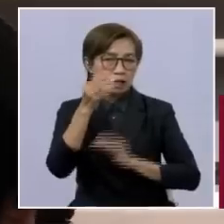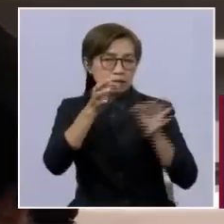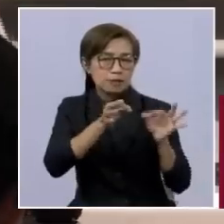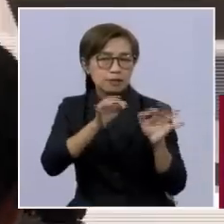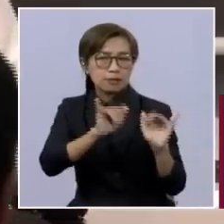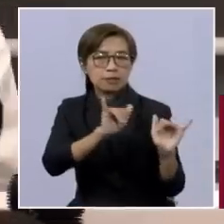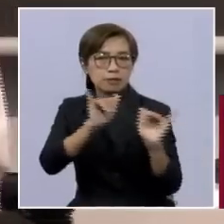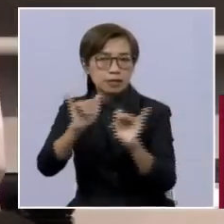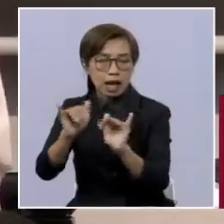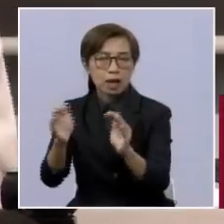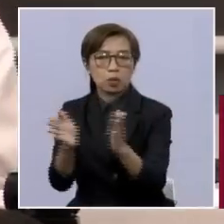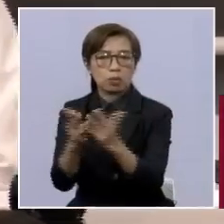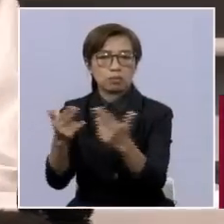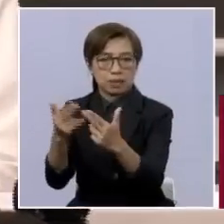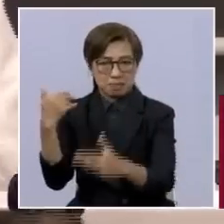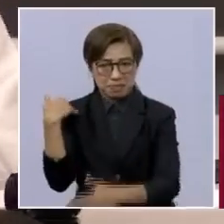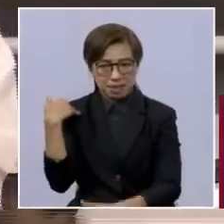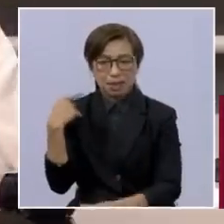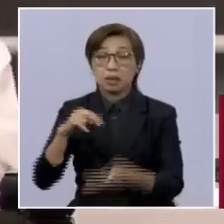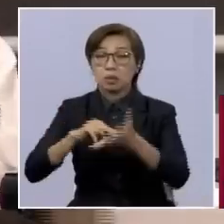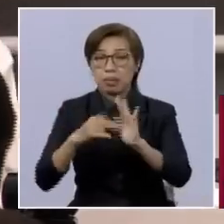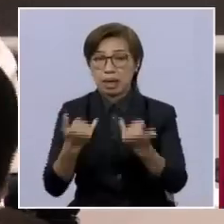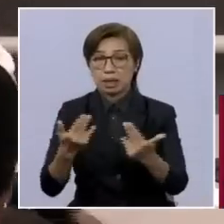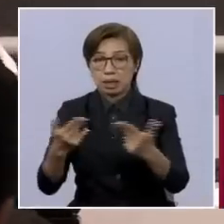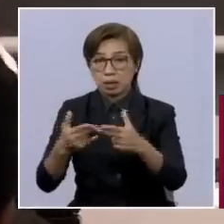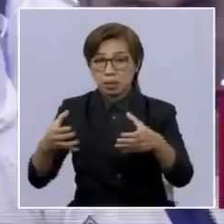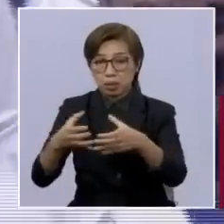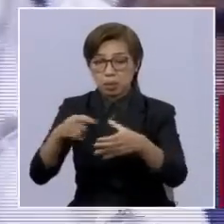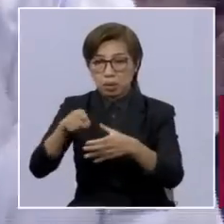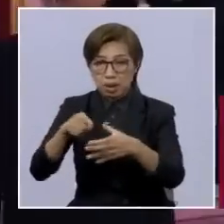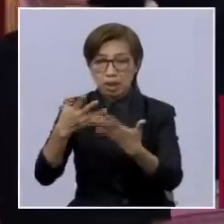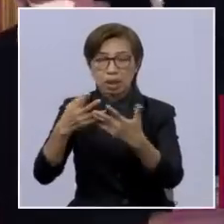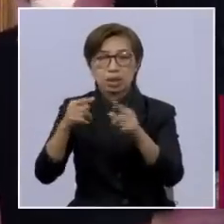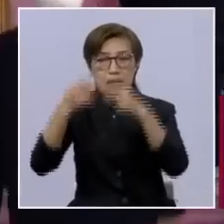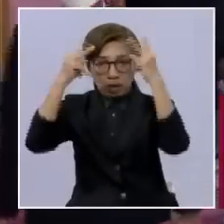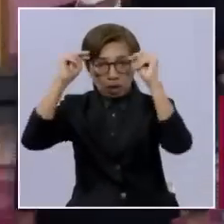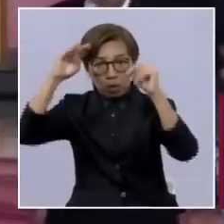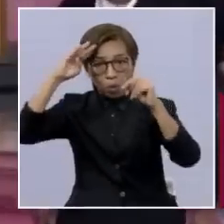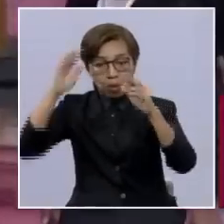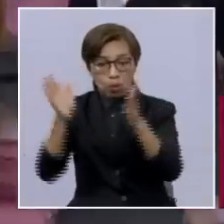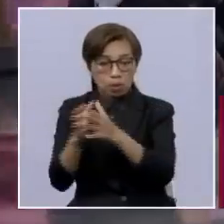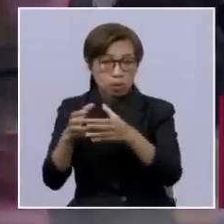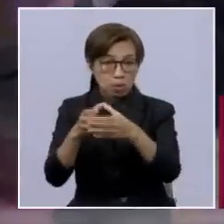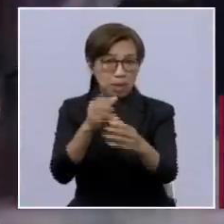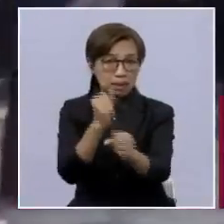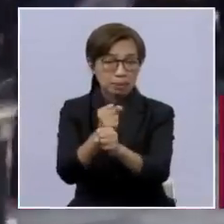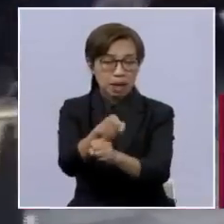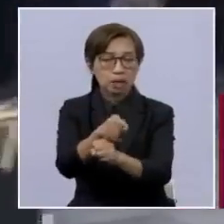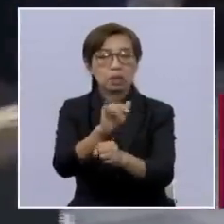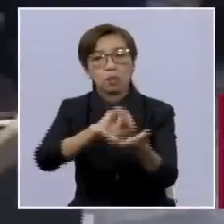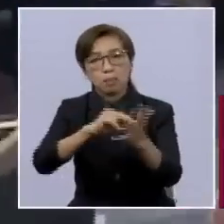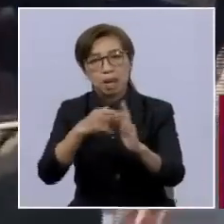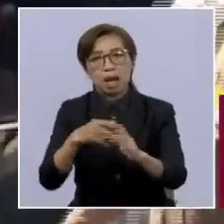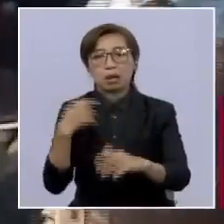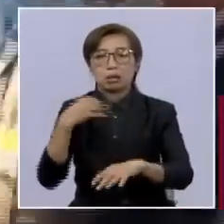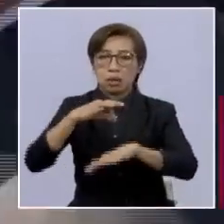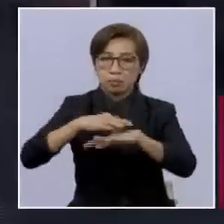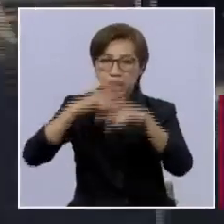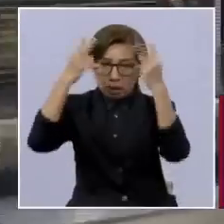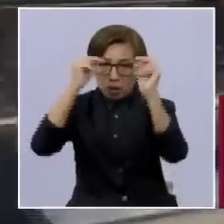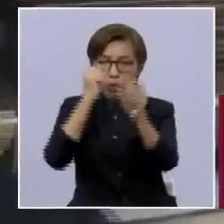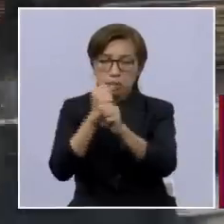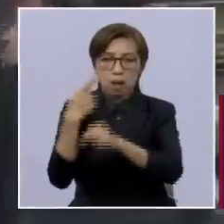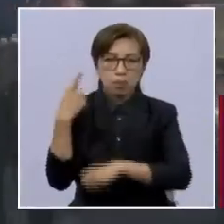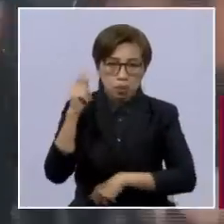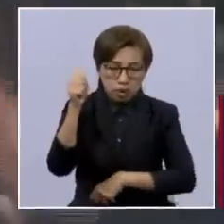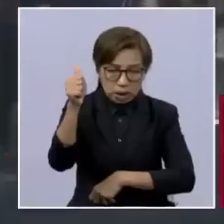ว่าคุ้มสุดๆได้ทั้งงานของรัฐบาลงานการเมืองของรวมไทยสร้างชาติแถมยังได้กราบไหว้สักการะสิ่งศักดิ์สิทธิ์ของเมืองค